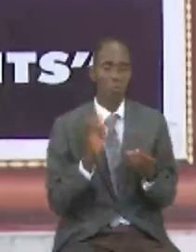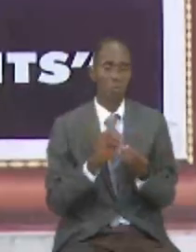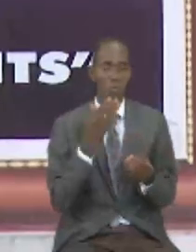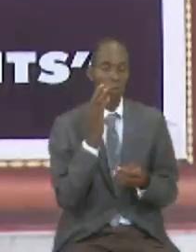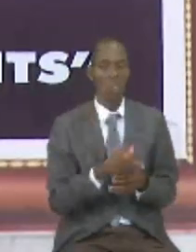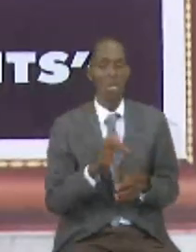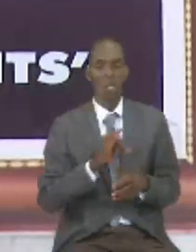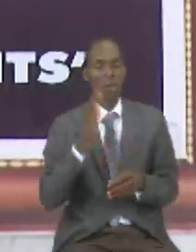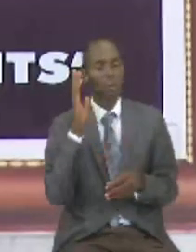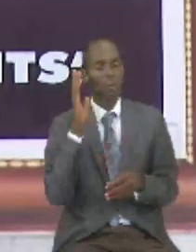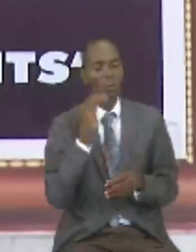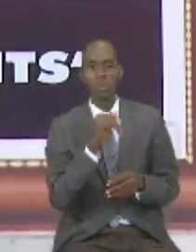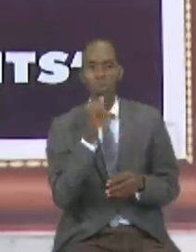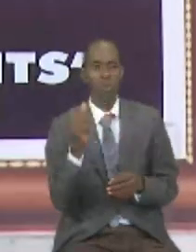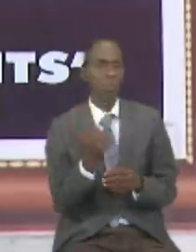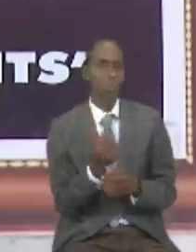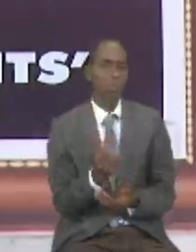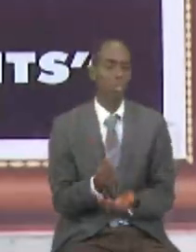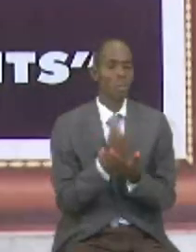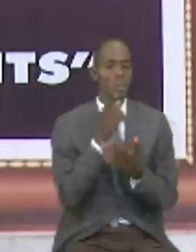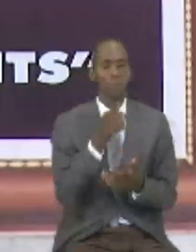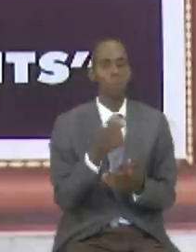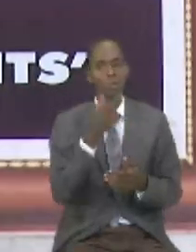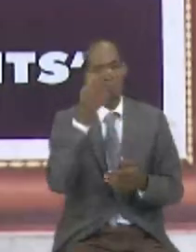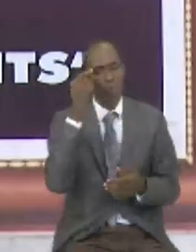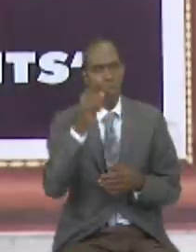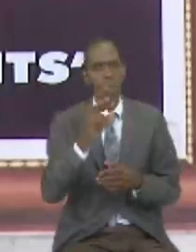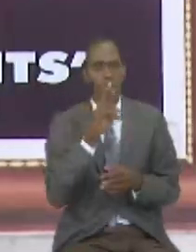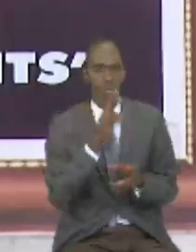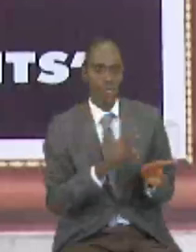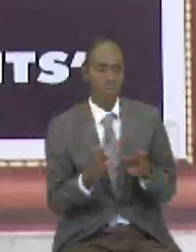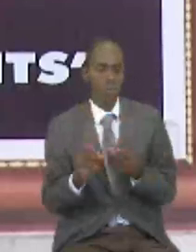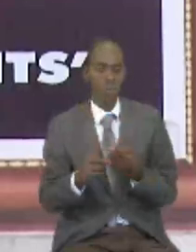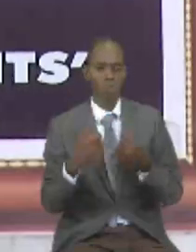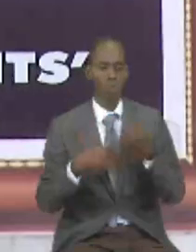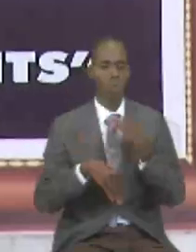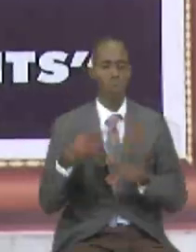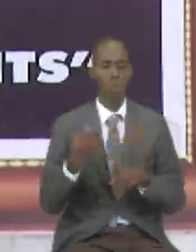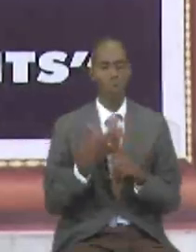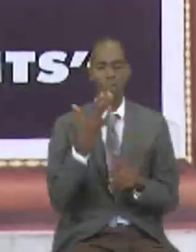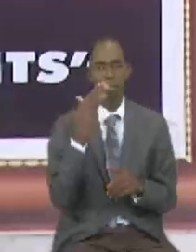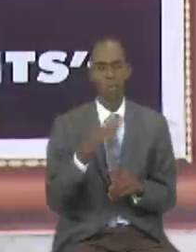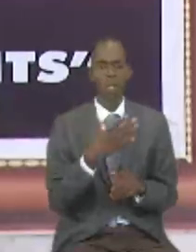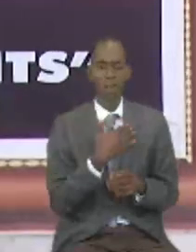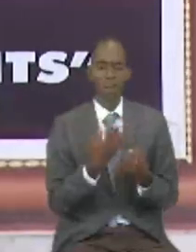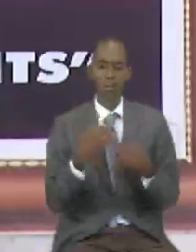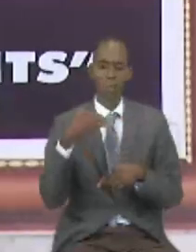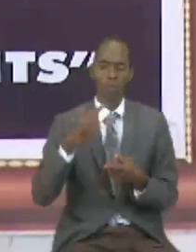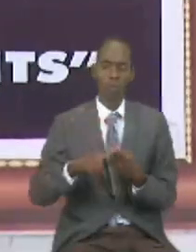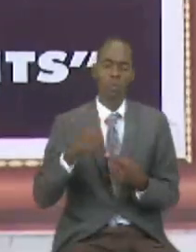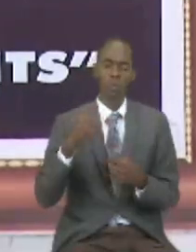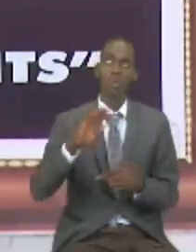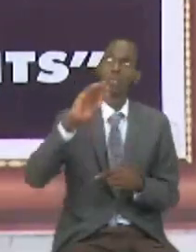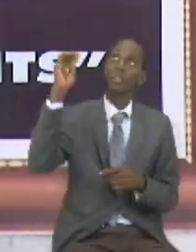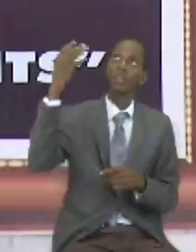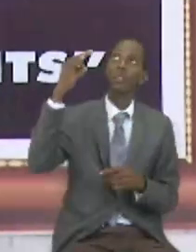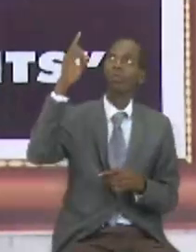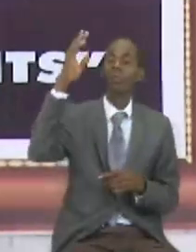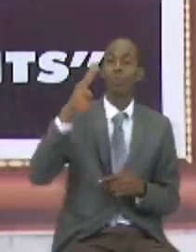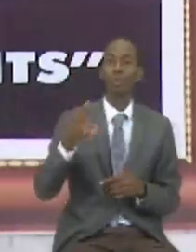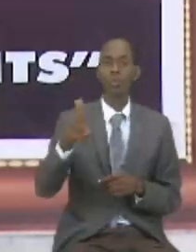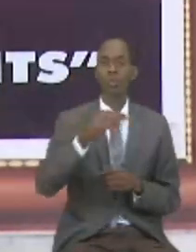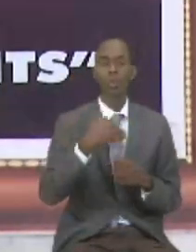le mal, je n'aurai pas vous choisi. Alors parce que vous êtes prêts à sortir du mal pour venir à la bonté de Dieu, c'est à cause de la